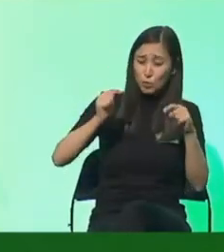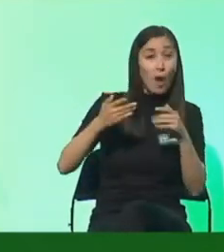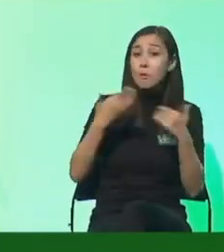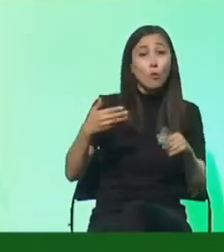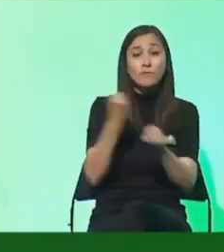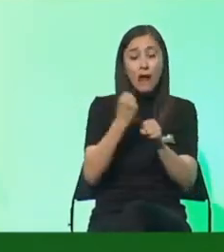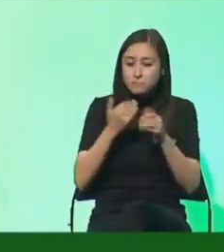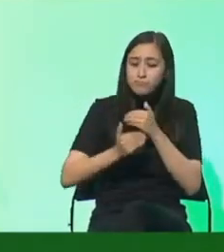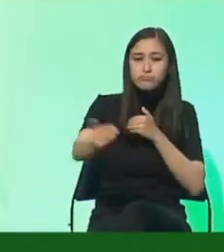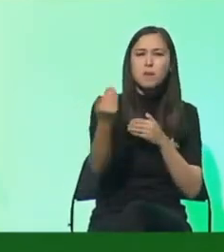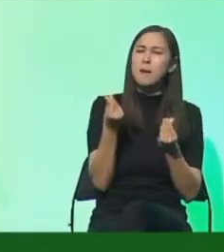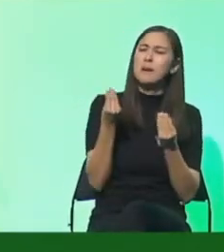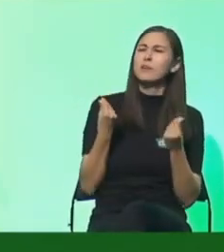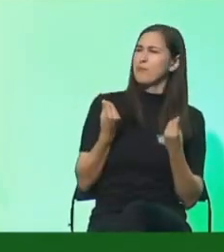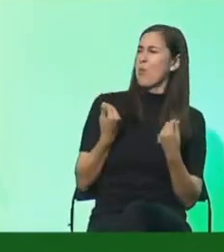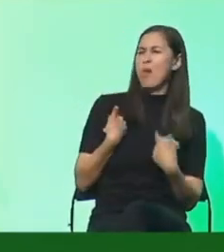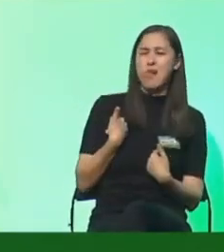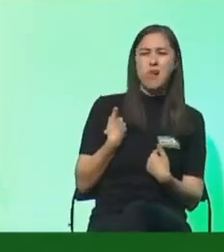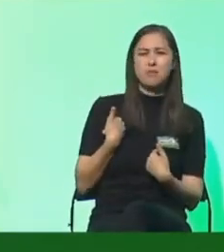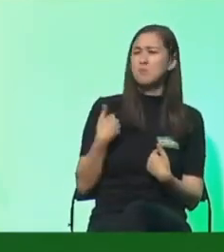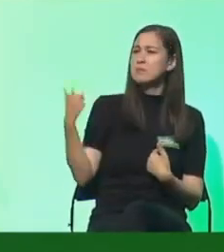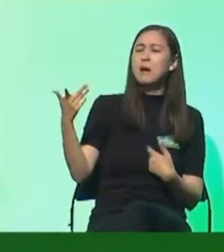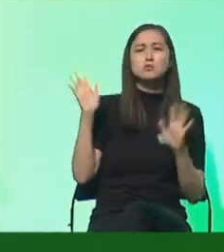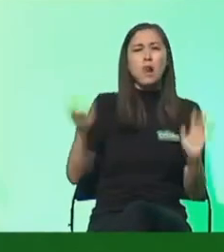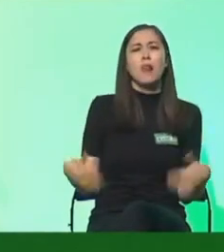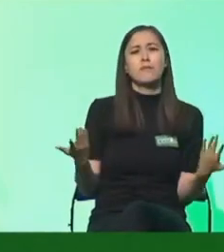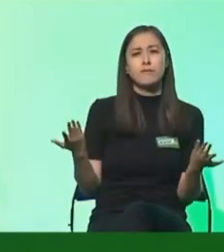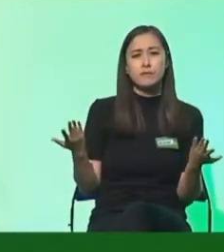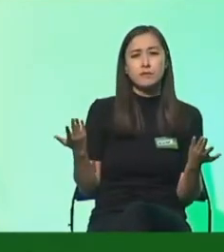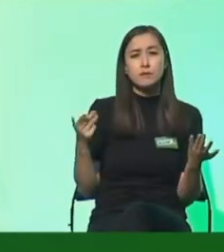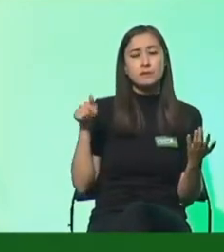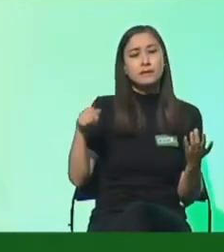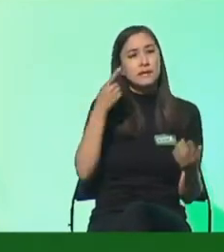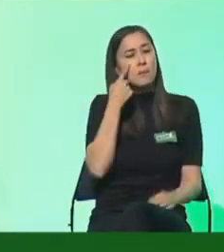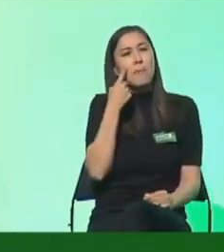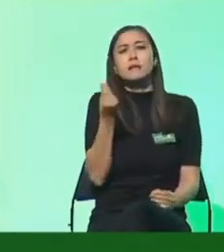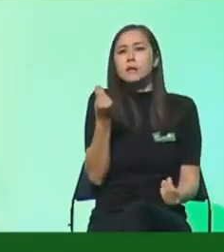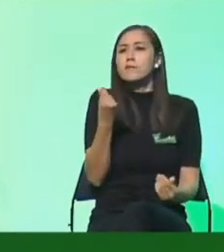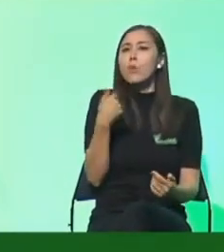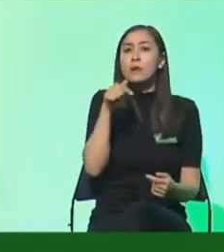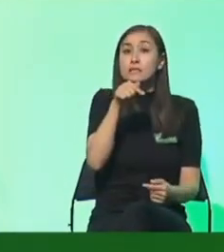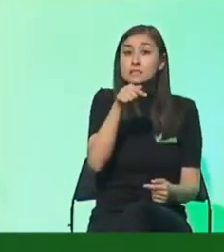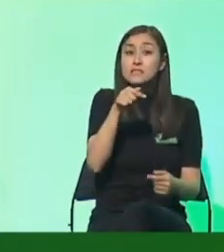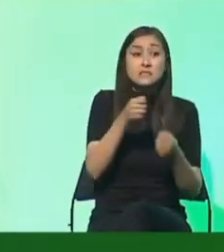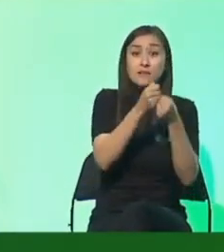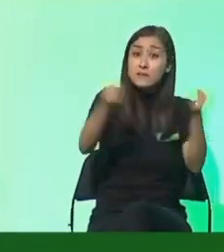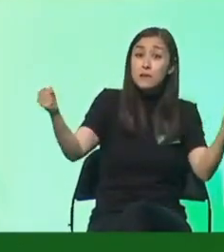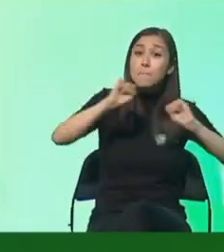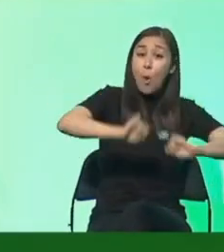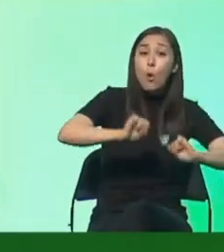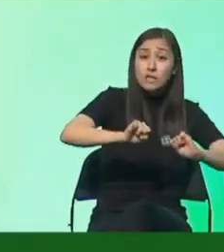man hat manchmal das Gefühl, manche wollen schon gar nicht mehr tun. Es hat sich ein Fenster geöffnet, und ich bin überzeugt, dieses Window of Opportunity